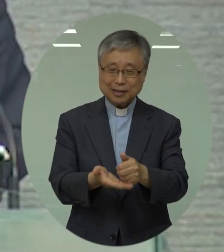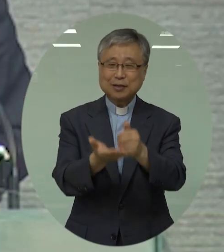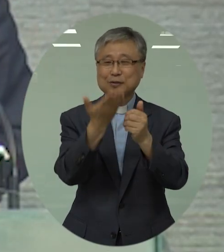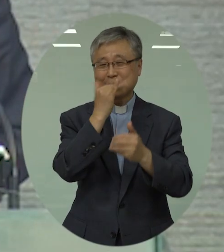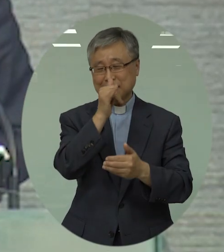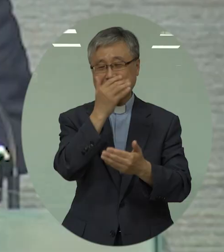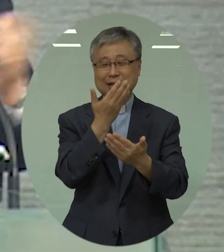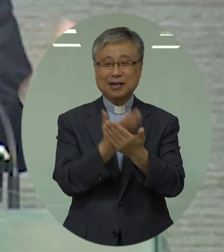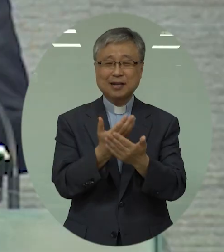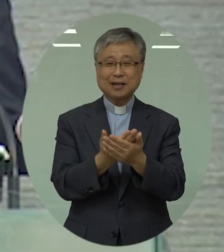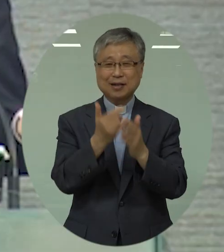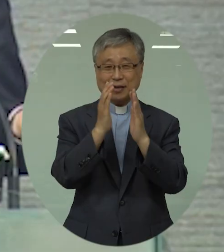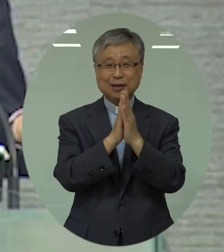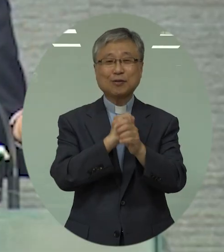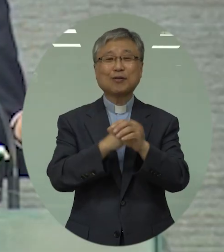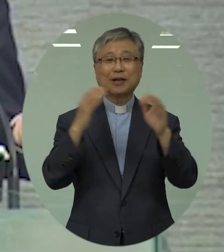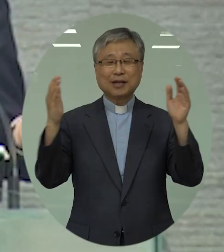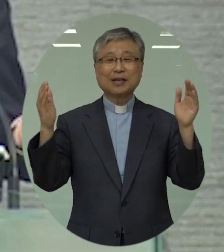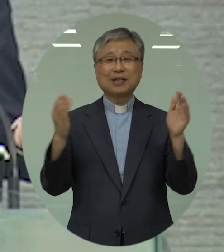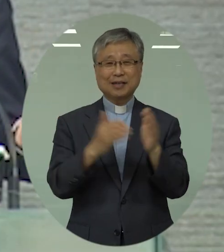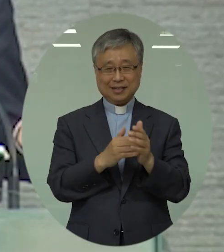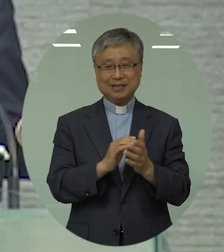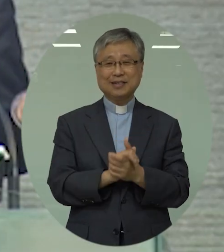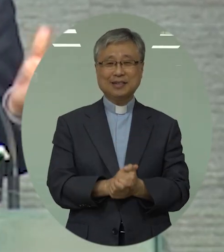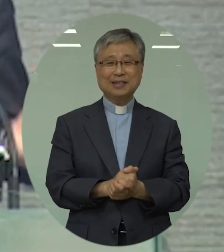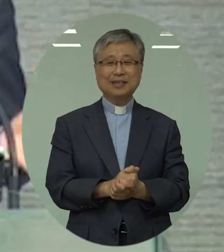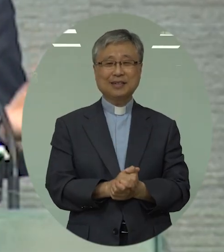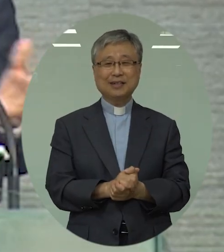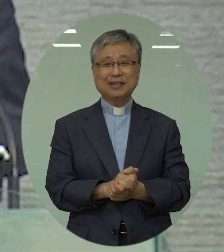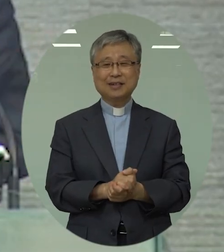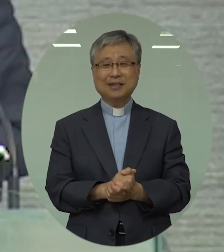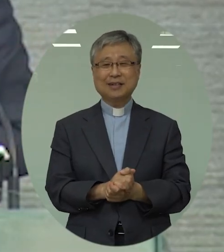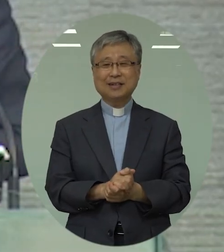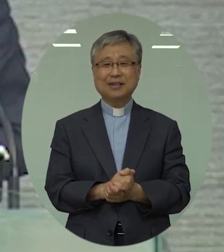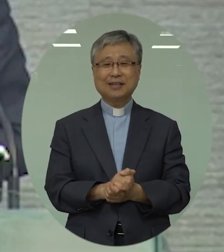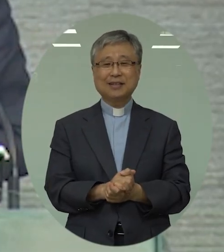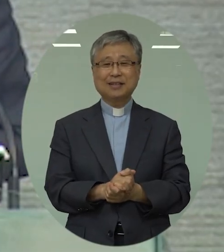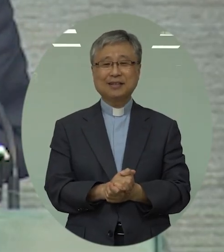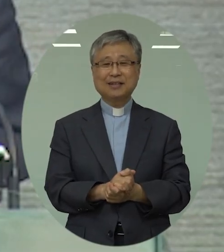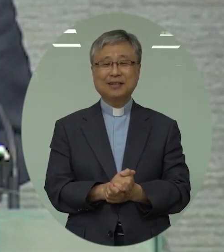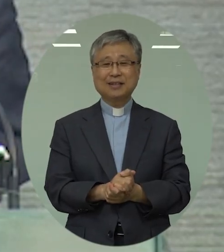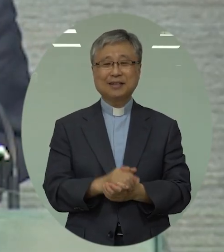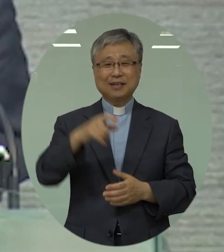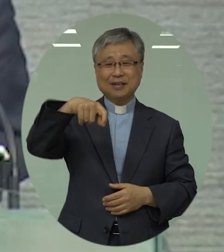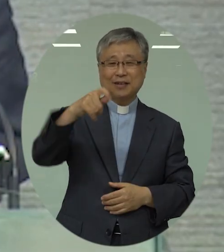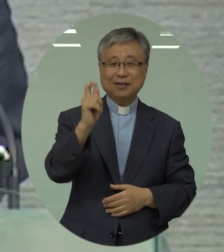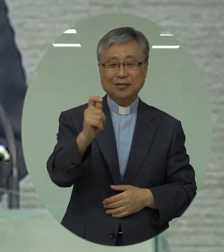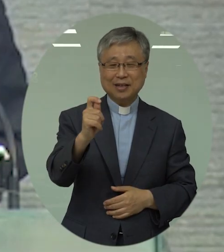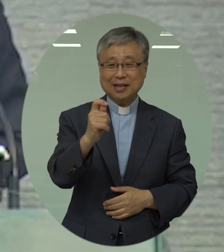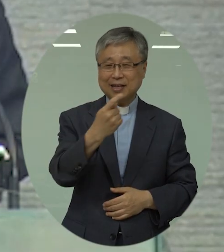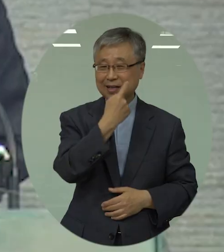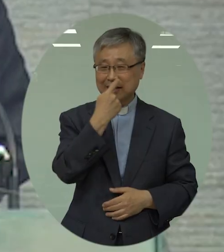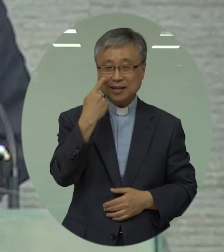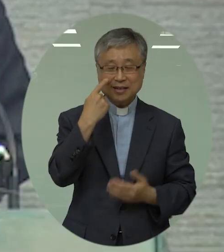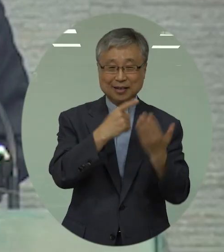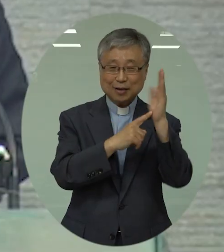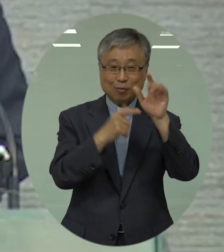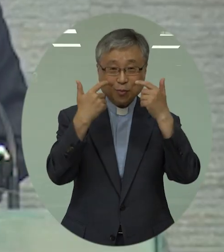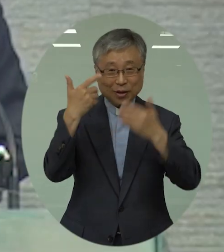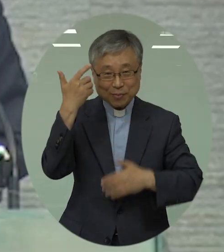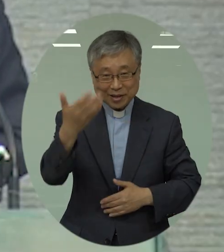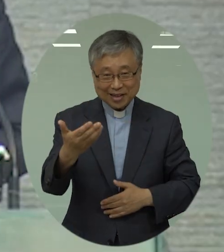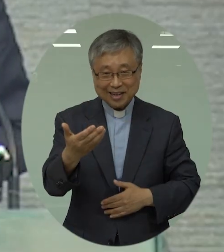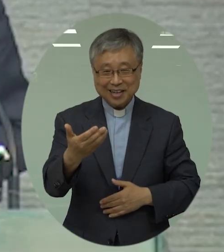해달라고. 그 기도했거든요, 오늘 아침. 큐티한 증거가 분명합니까? 분명하지